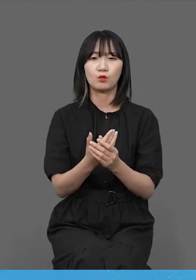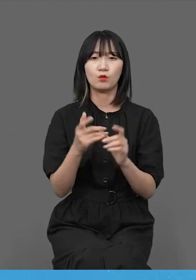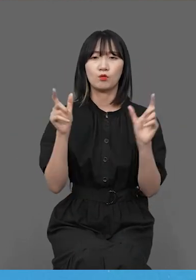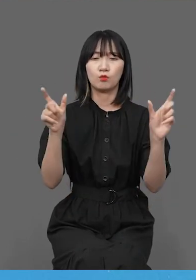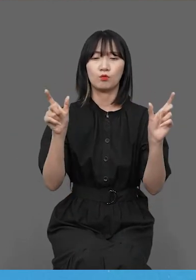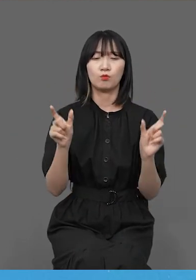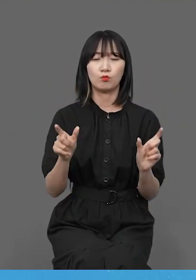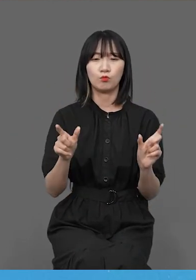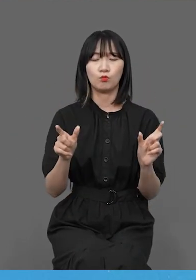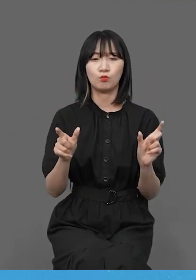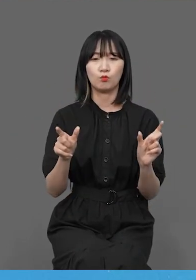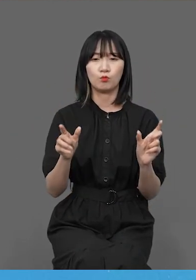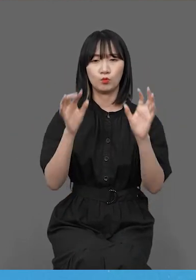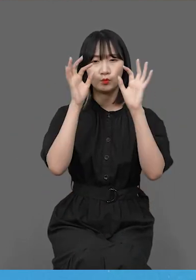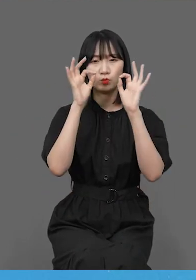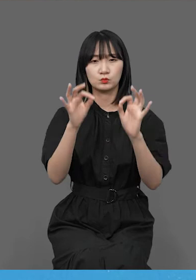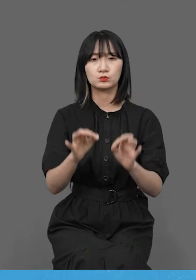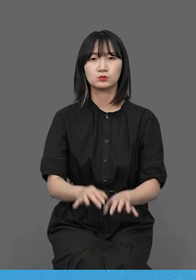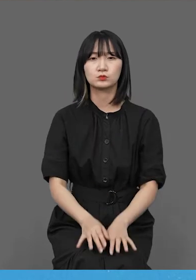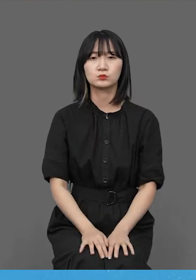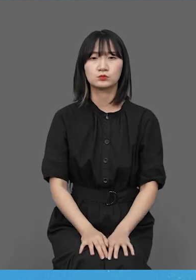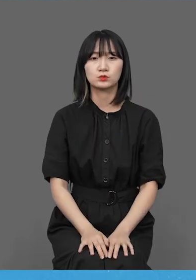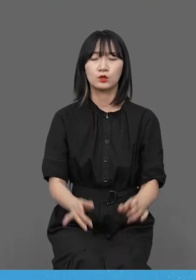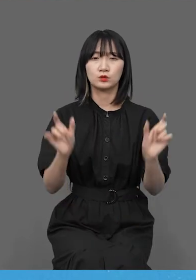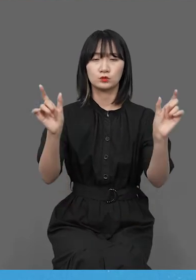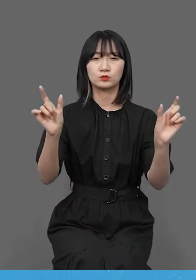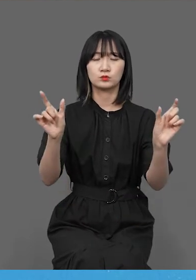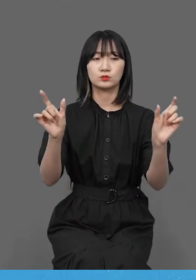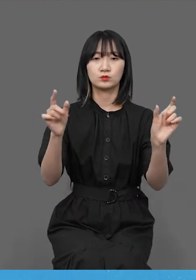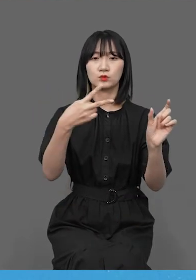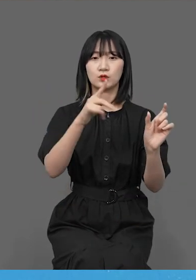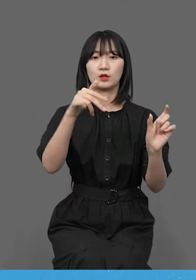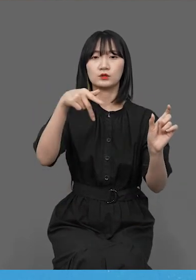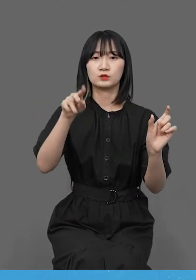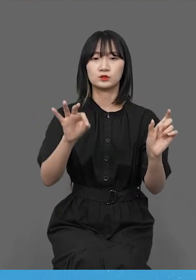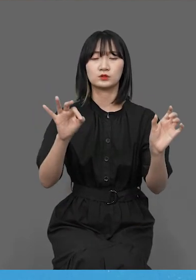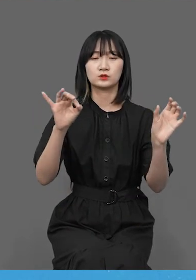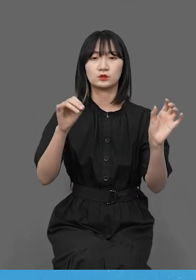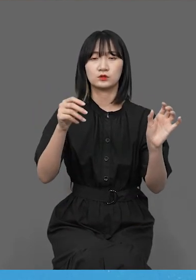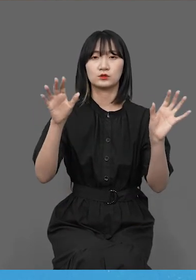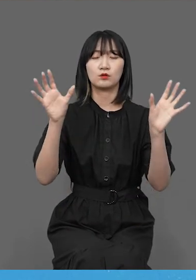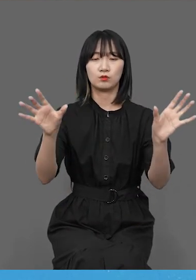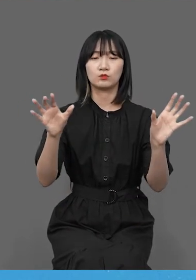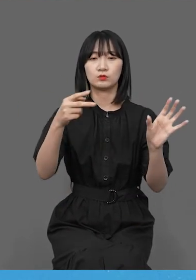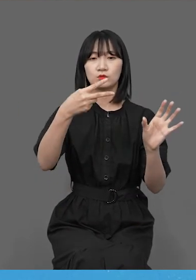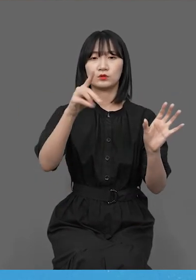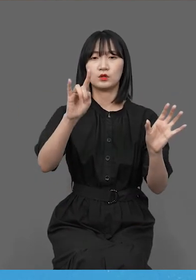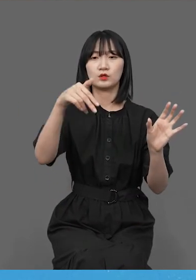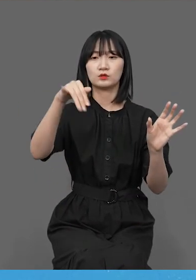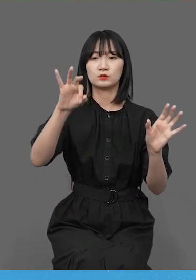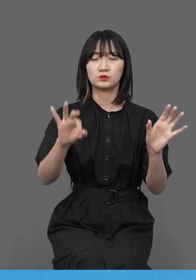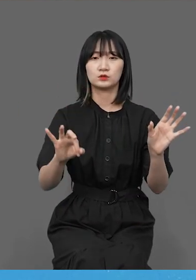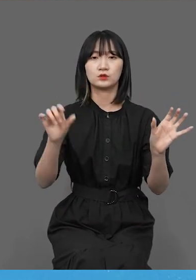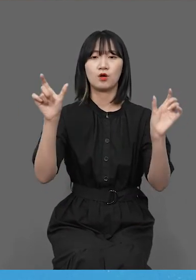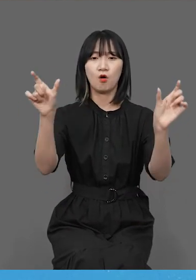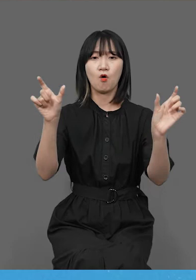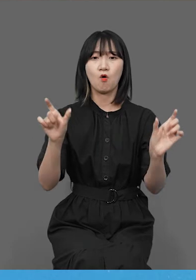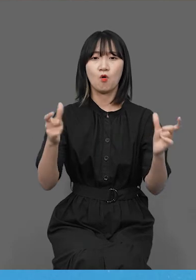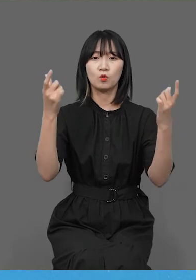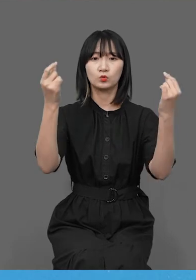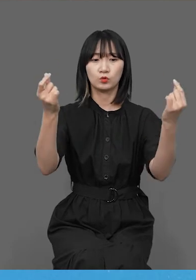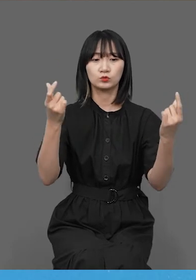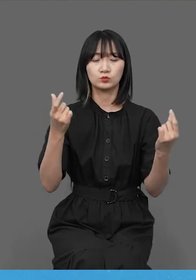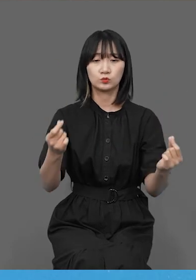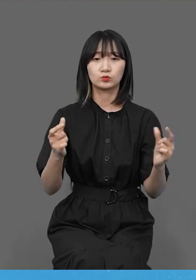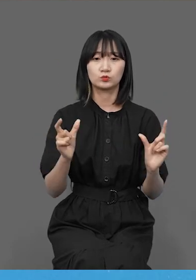어떤 구조입니까? 기하학적으로 대칭이죠. 양쪽 날개에 똑같은 무늬가 똑같은 위치에